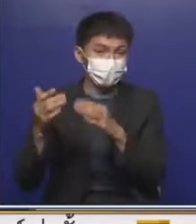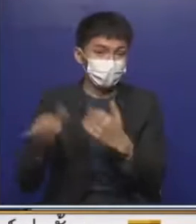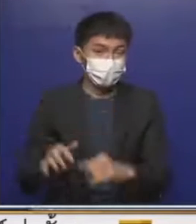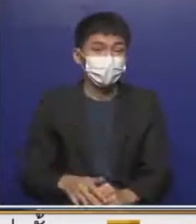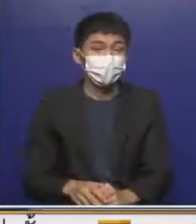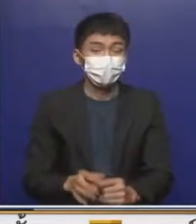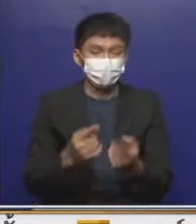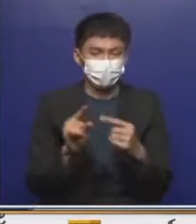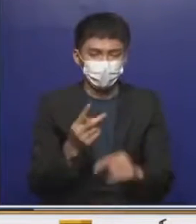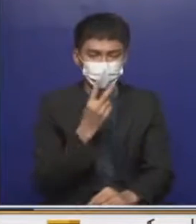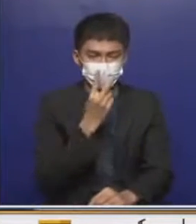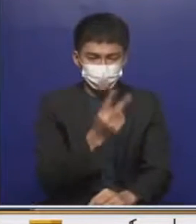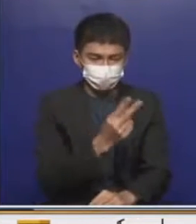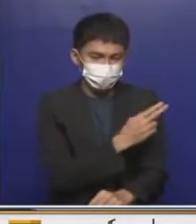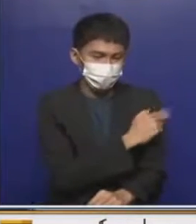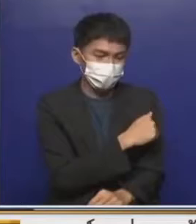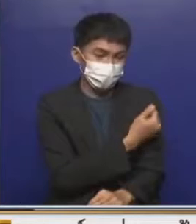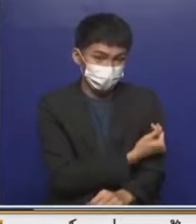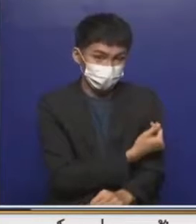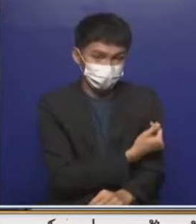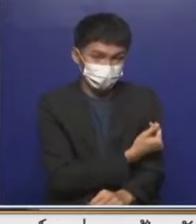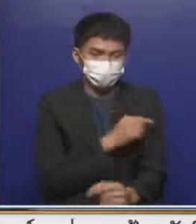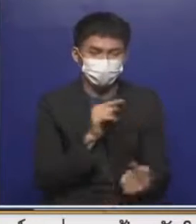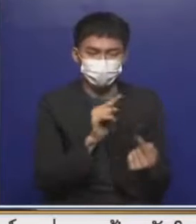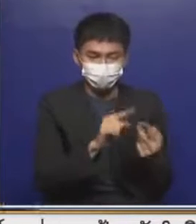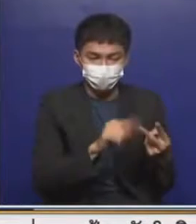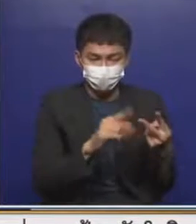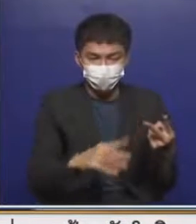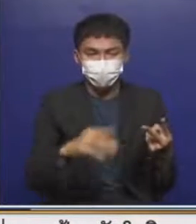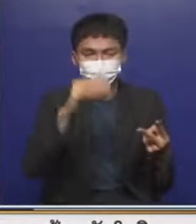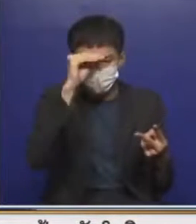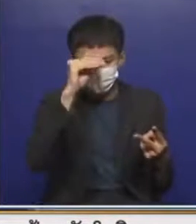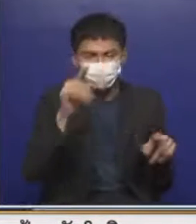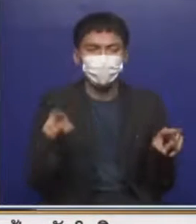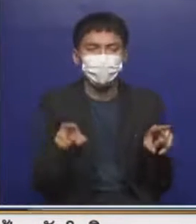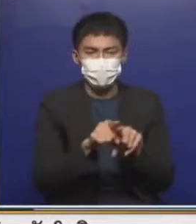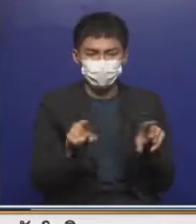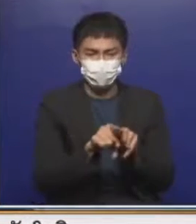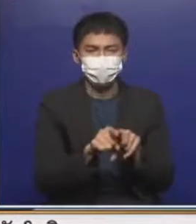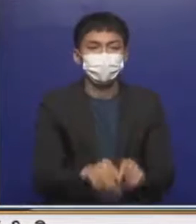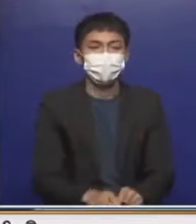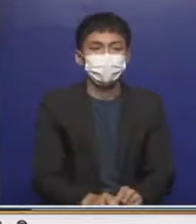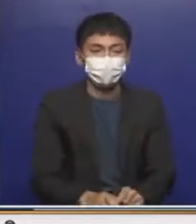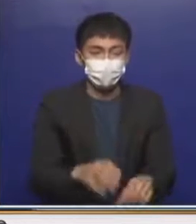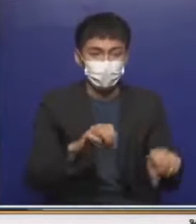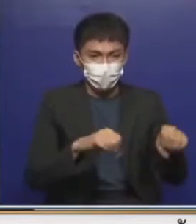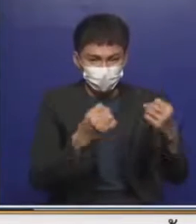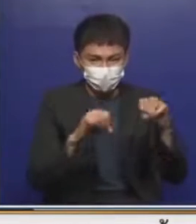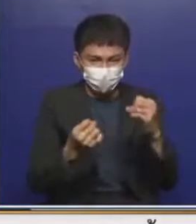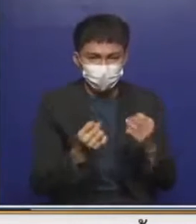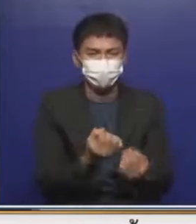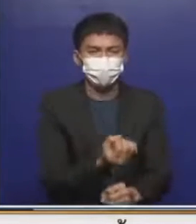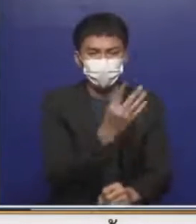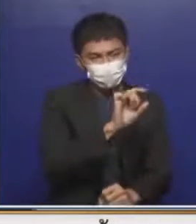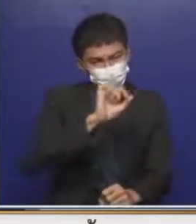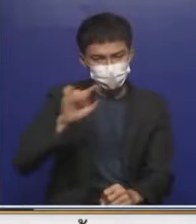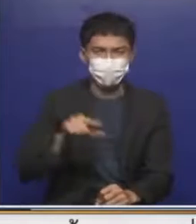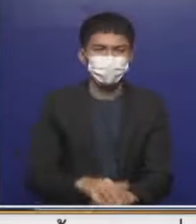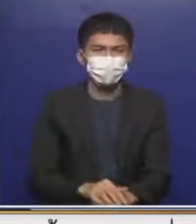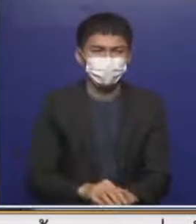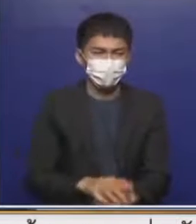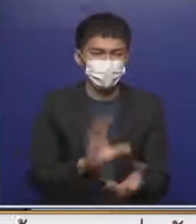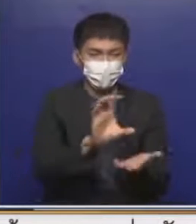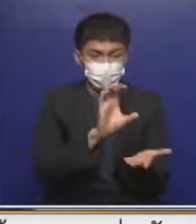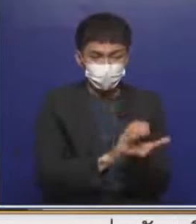ดูงบศาสุและงบการอกศากับถูกปับลดลงมากกว่างบศาสุกที่จำเป็น reserveอนชีวิของประชาชน